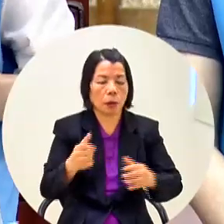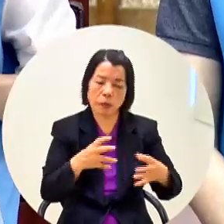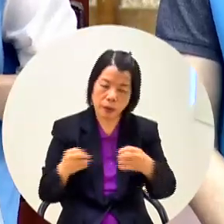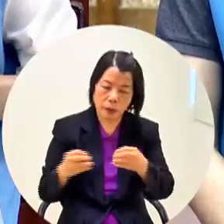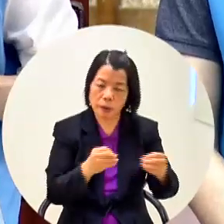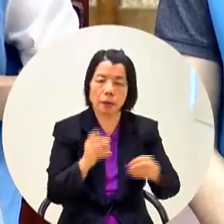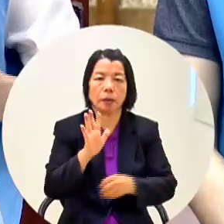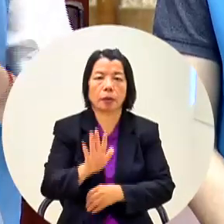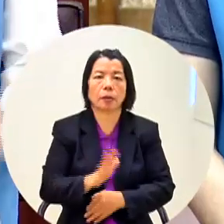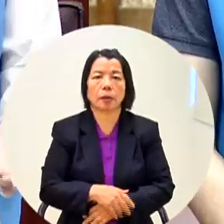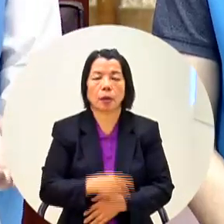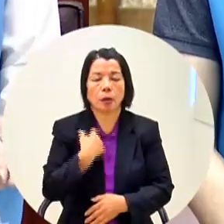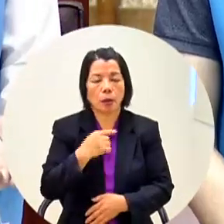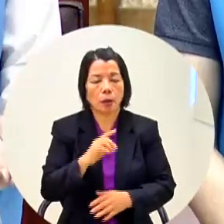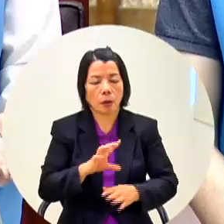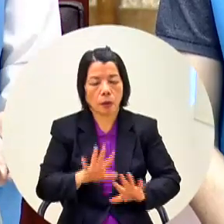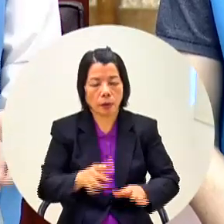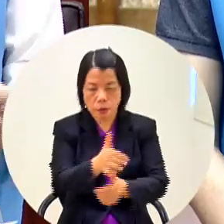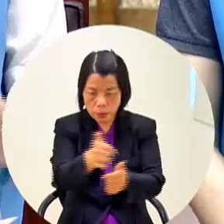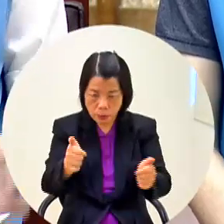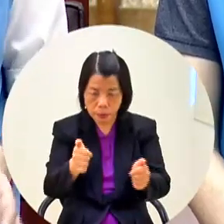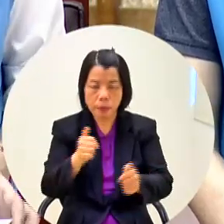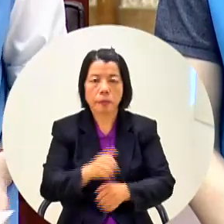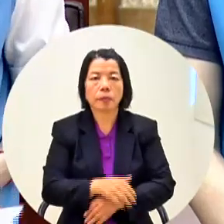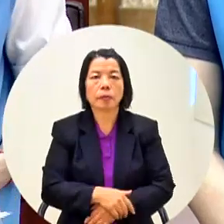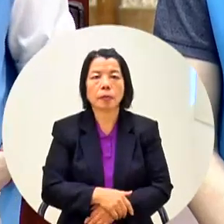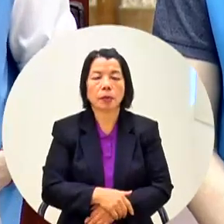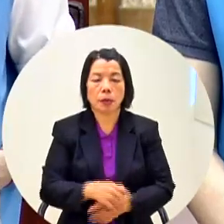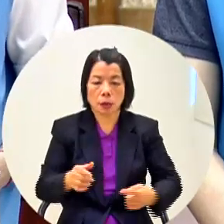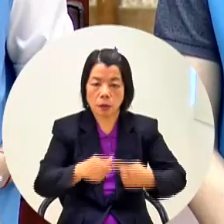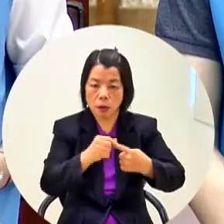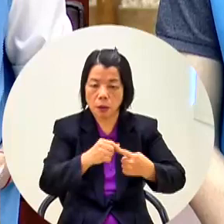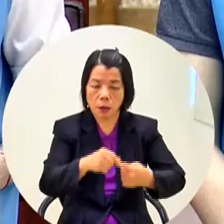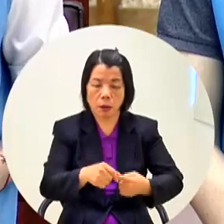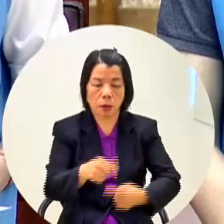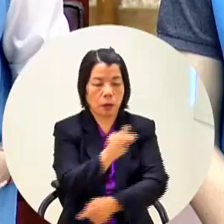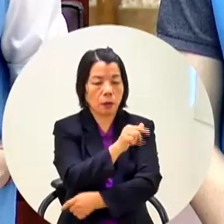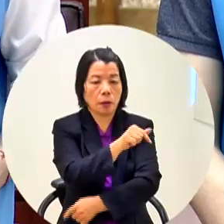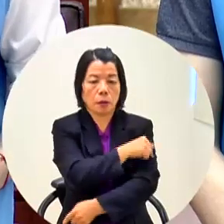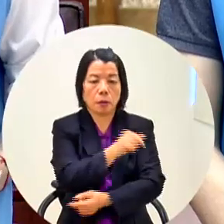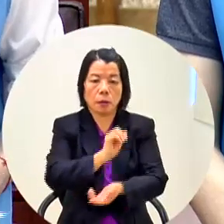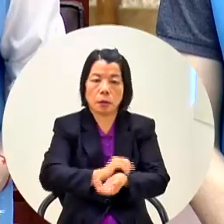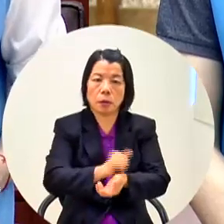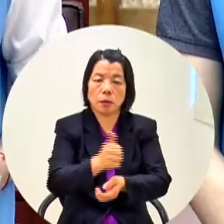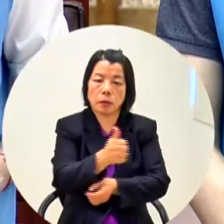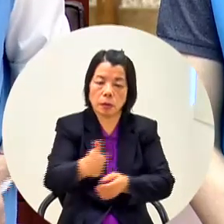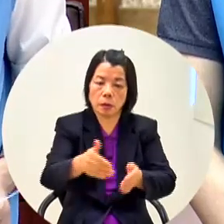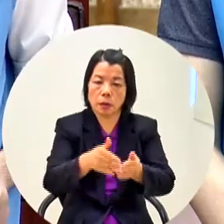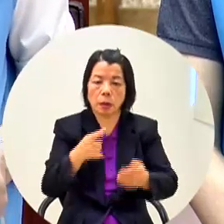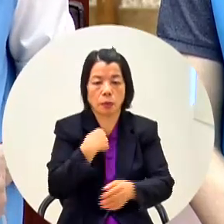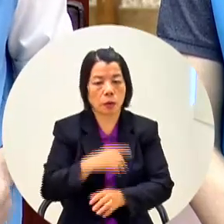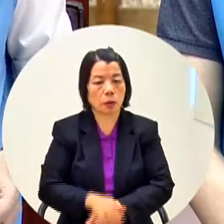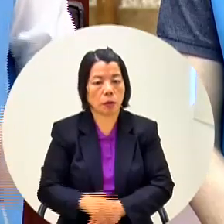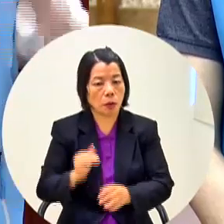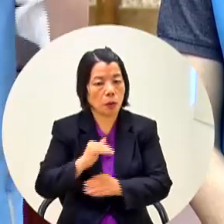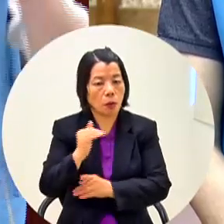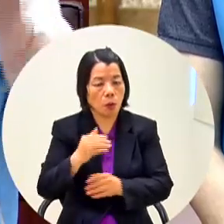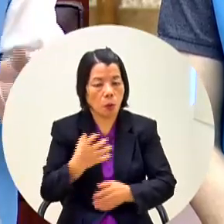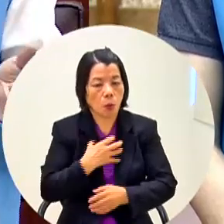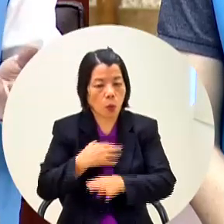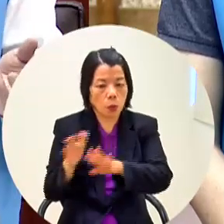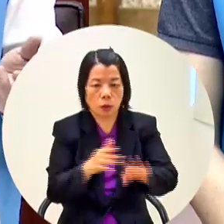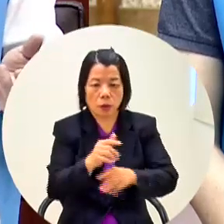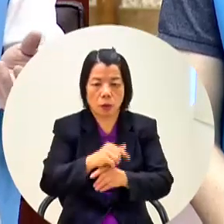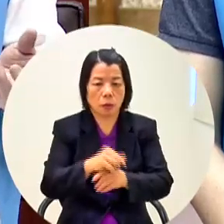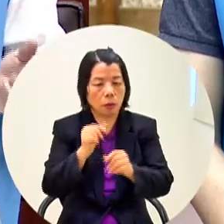时候我们就发自内心的感谢他们，因为第一线的医护人员的确是非常的高风险。所以我们才在想怎